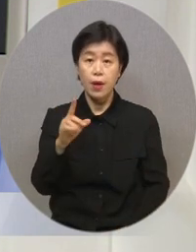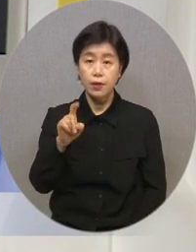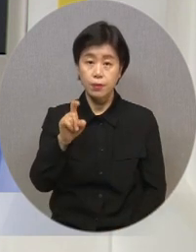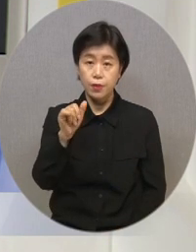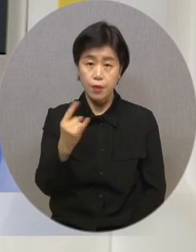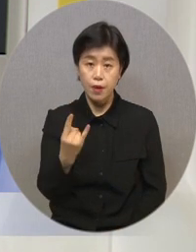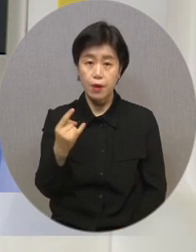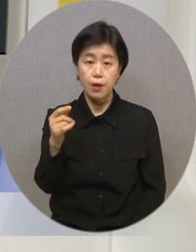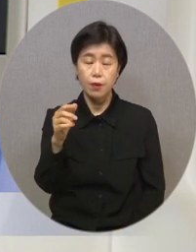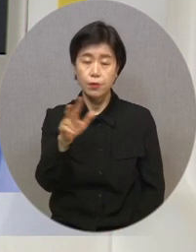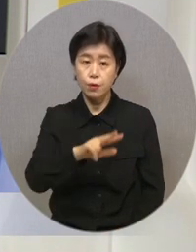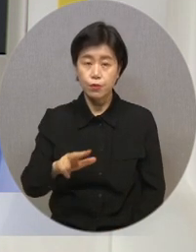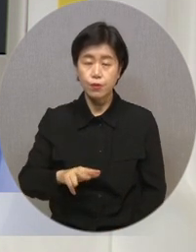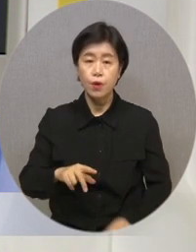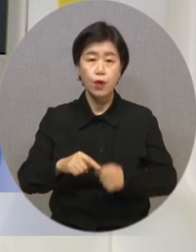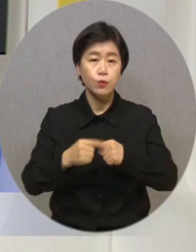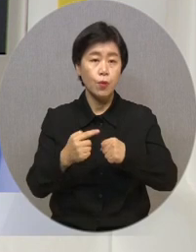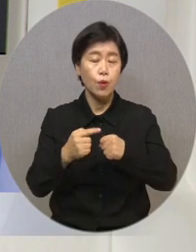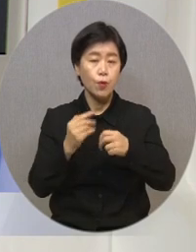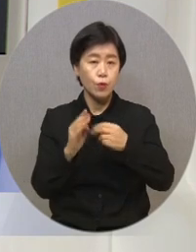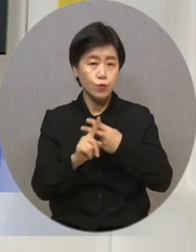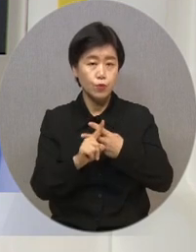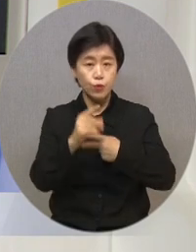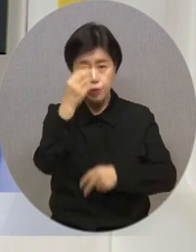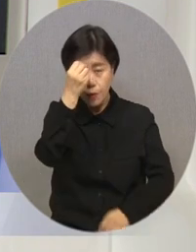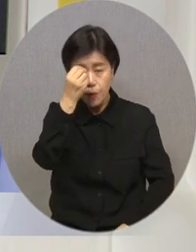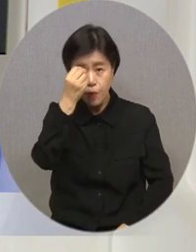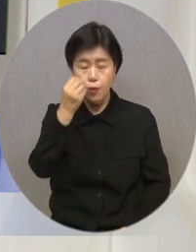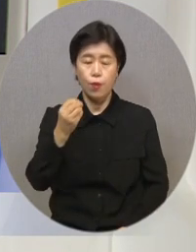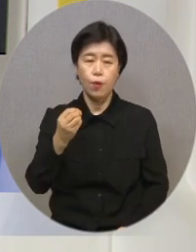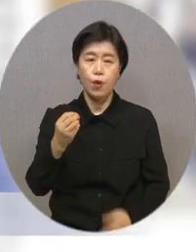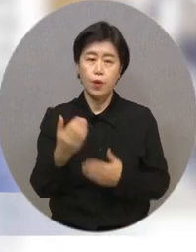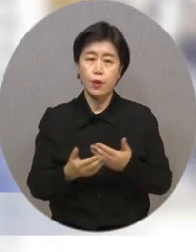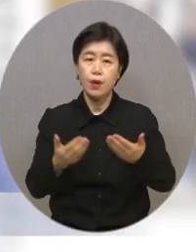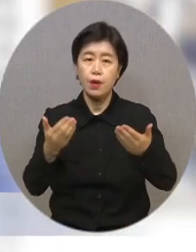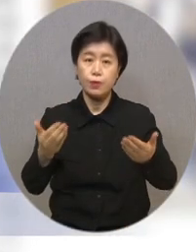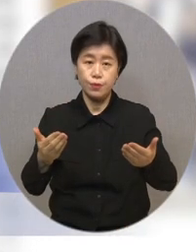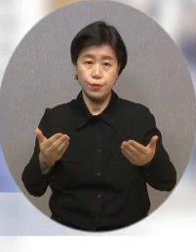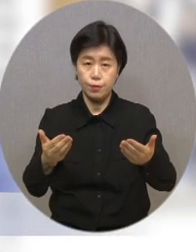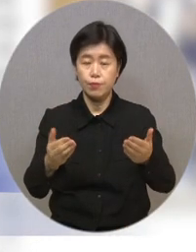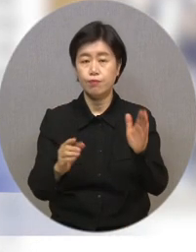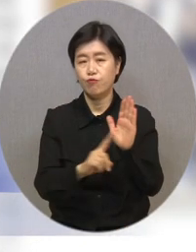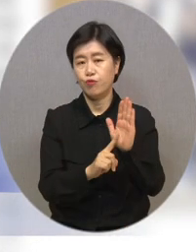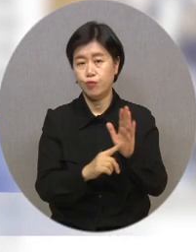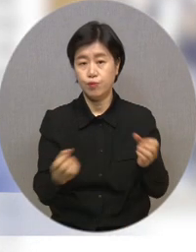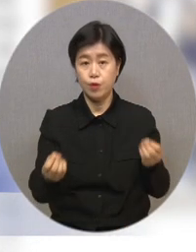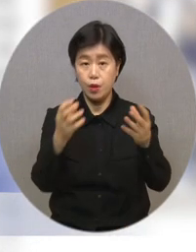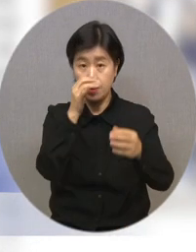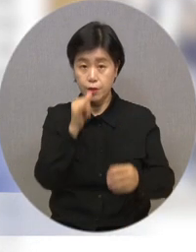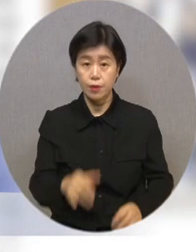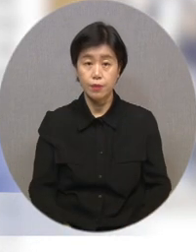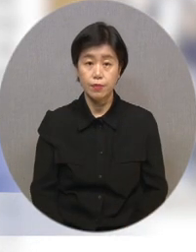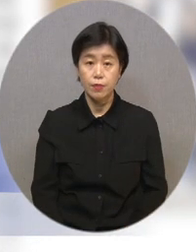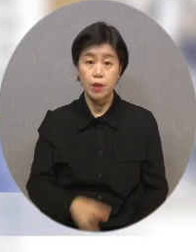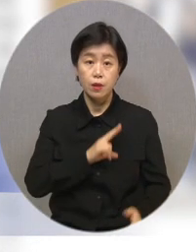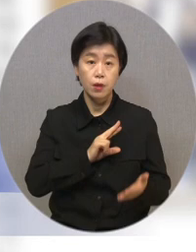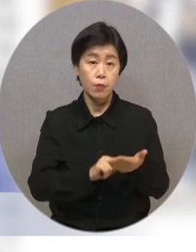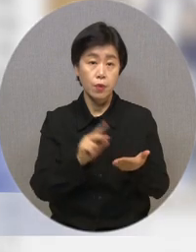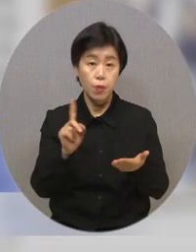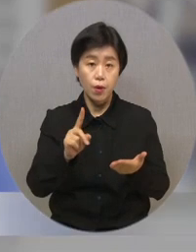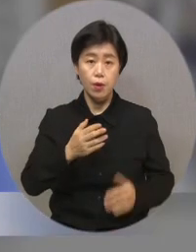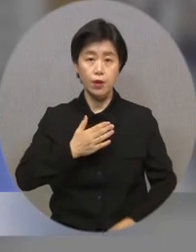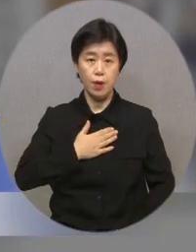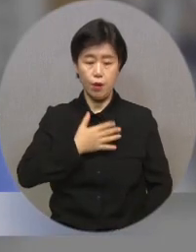사랑의 열매 나눔 공모전 시상식을 개최했다는 소식을 소개하고 있습니다 이번 공모전은 나에게 도움이 되는